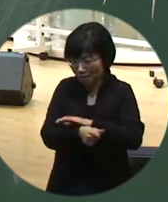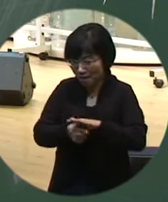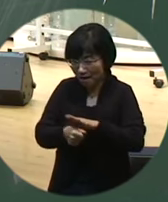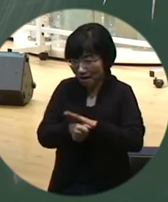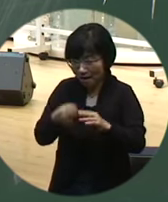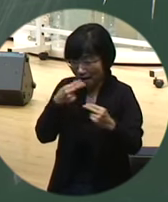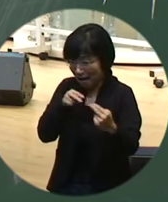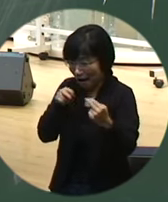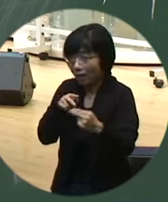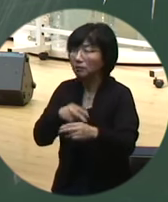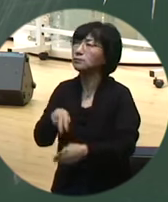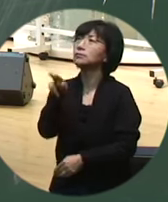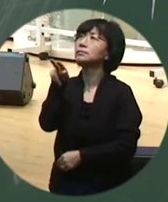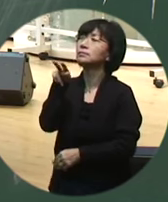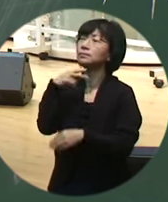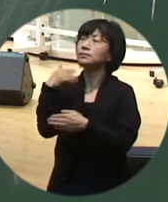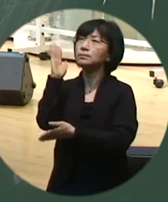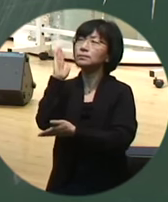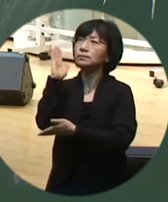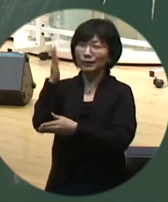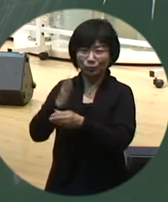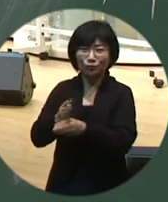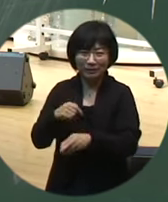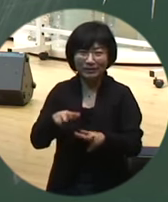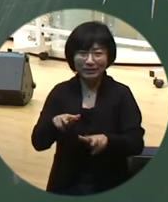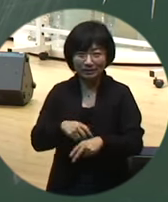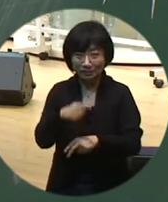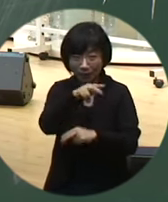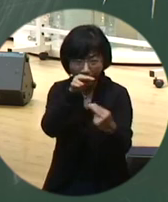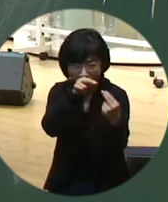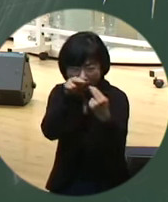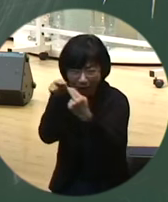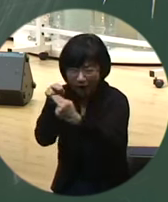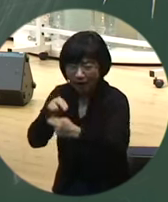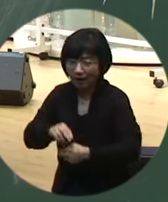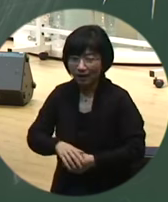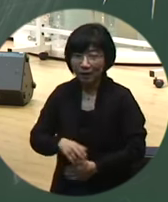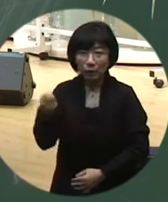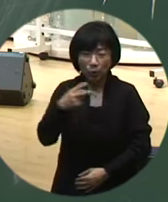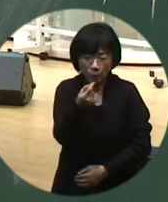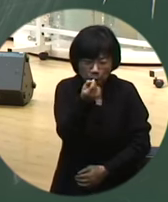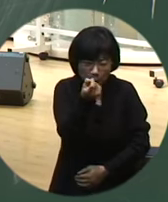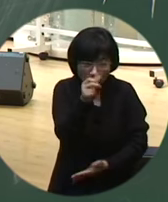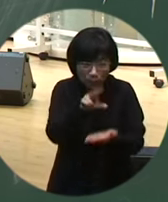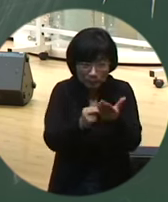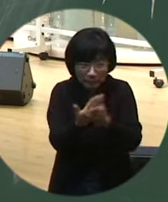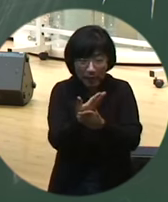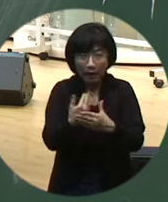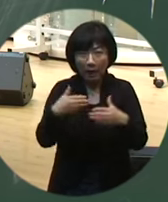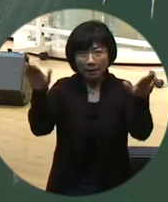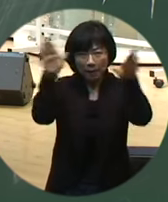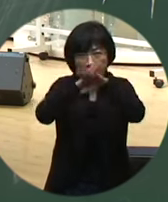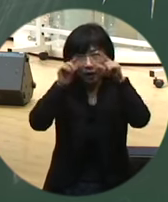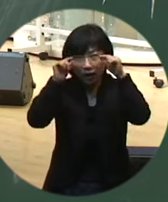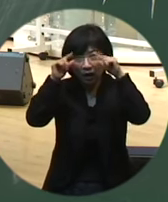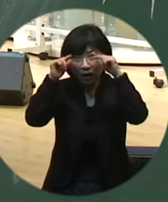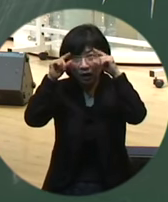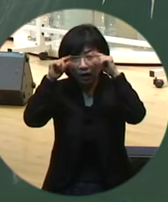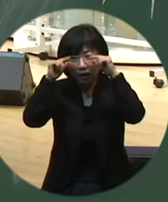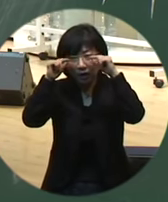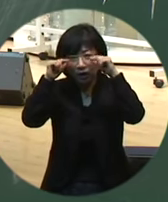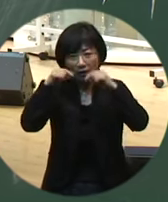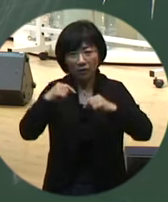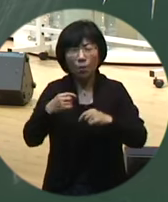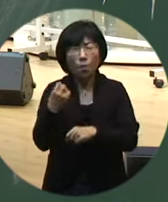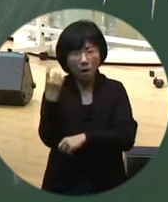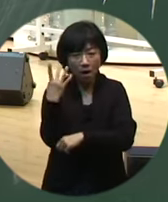looking people in the eye. Right now I'm not looking at you. I'm just looking at God. 뭐 요만한 문제 하나 생겨도 잠을 못 자요. So even if a very small problem rises, I can't sleep. I can't sleep